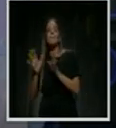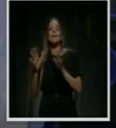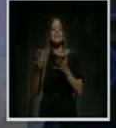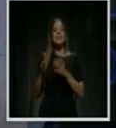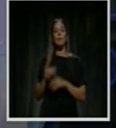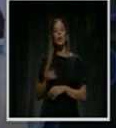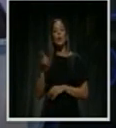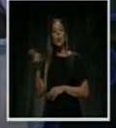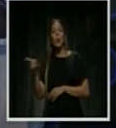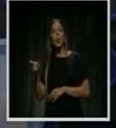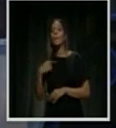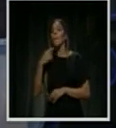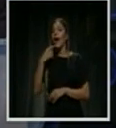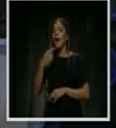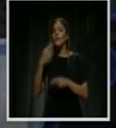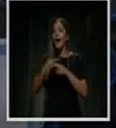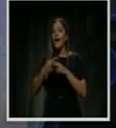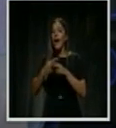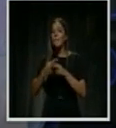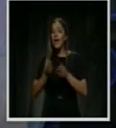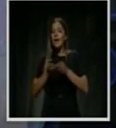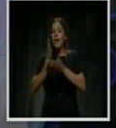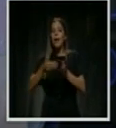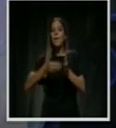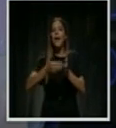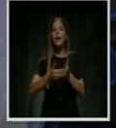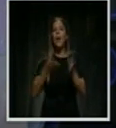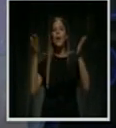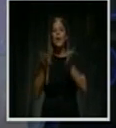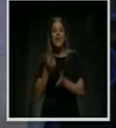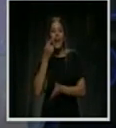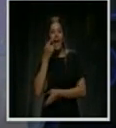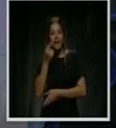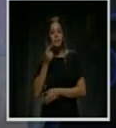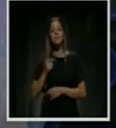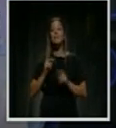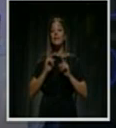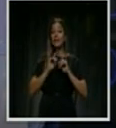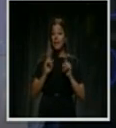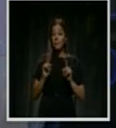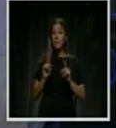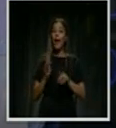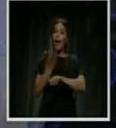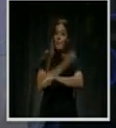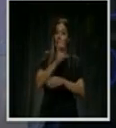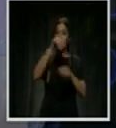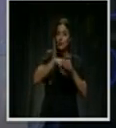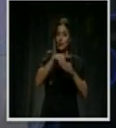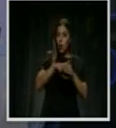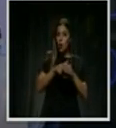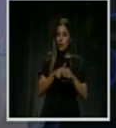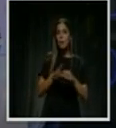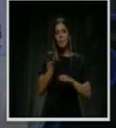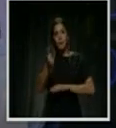jagħmel jott marina ġewwa Marsa Scala qabel l-elezzjoni mbagħad wara l-elezzjoni mar biex jagħmel jott marina u waqqaf